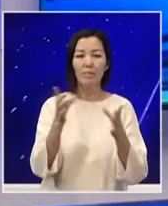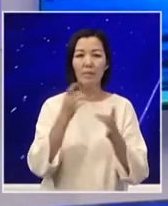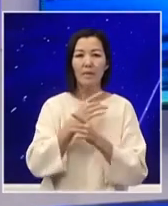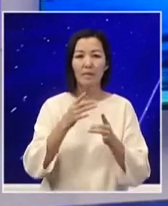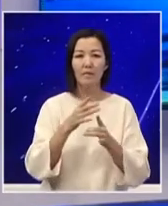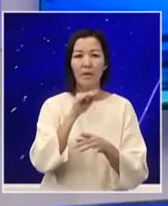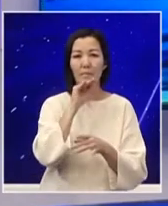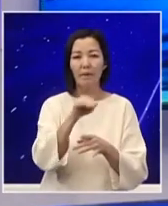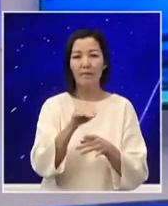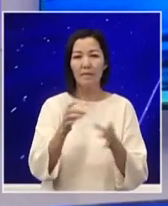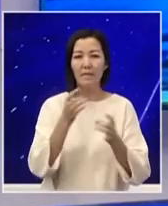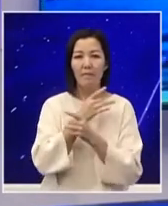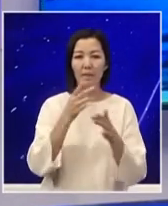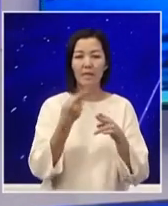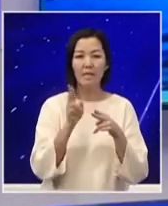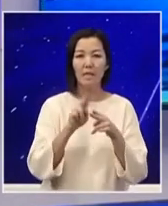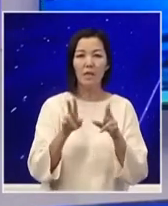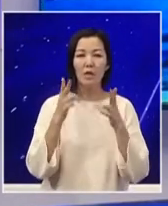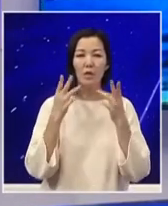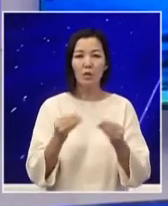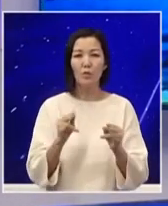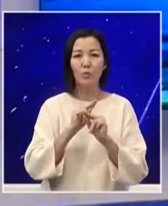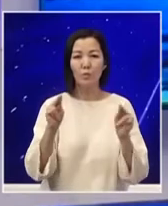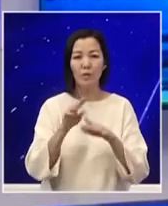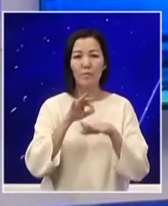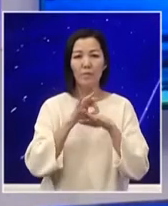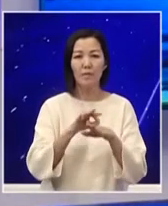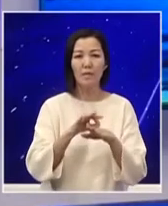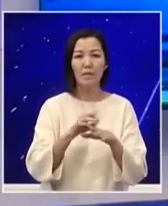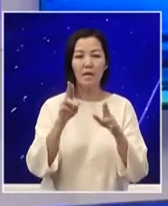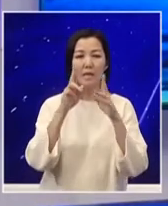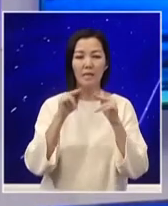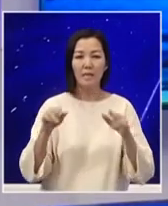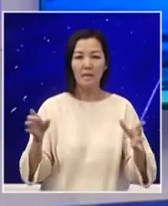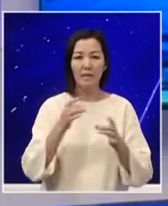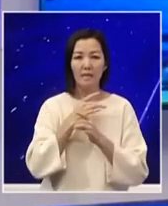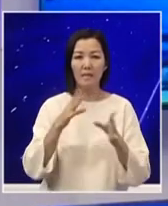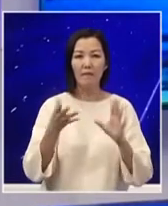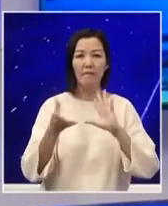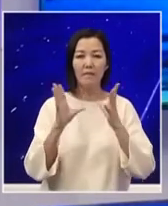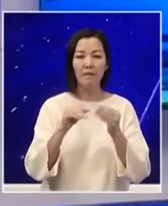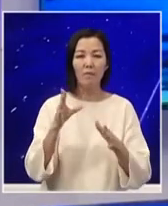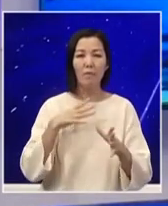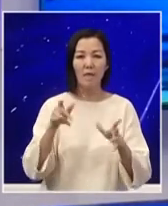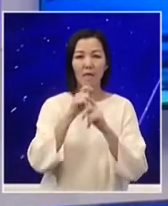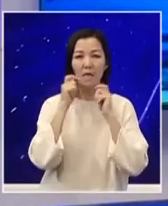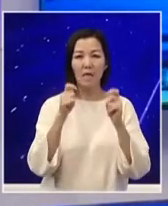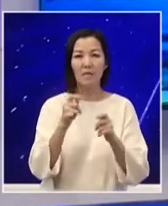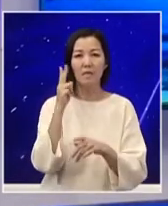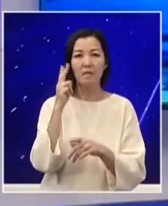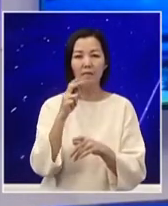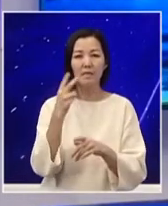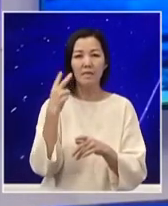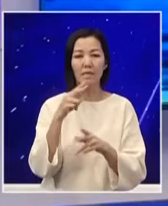приуроченная к празднованию профессионального праздника Дня учителя, прошла в стенах Салтанат-сарая. Всего было награждено более